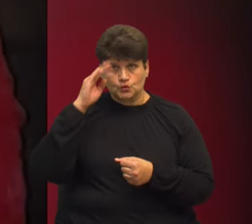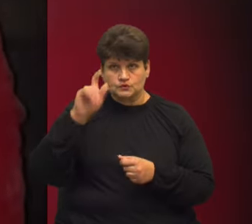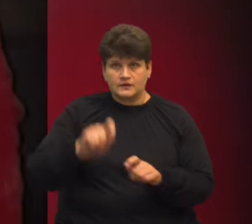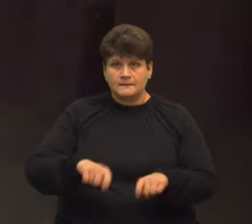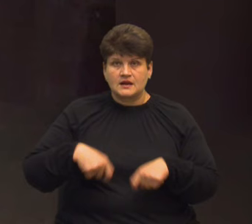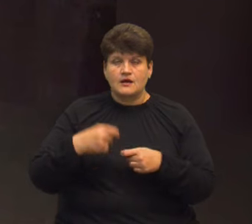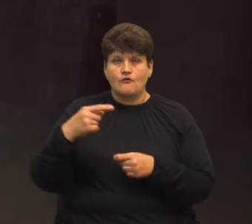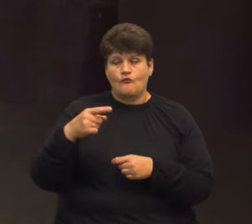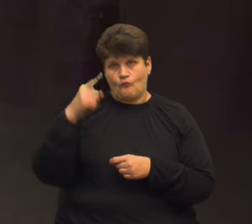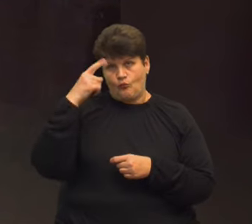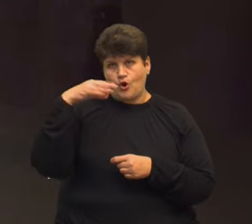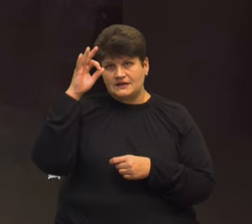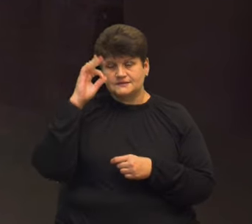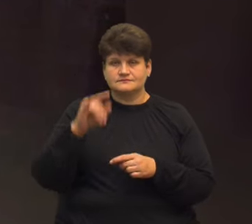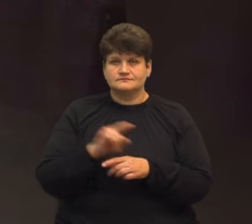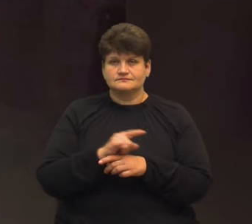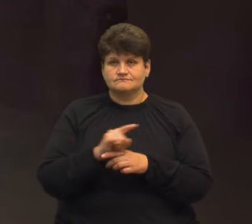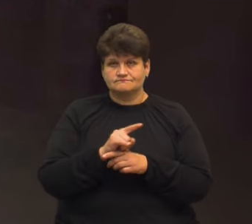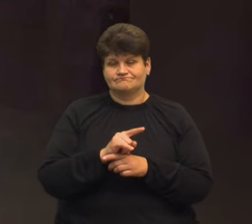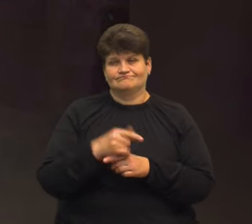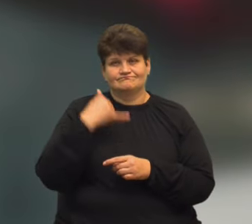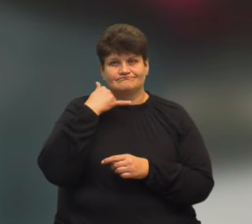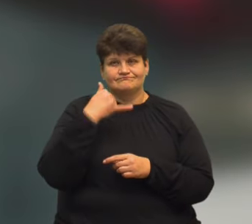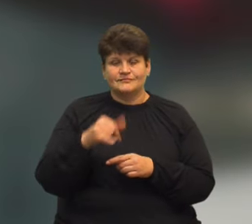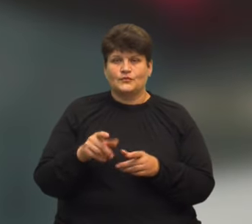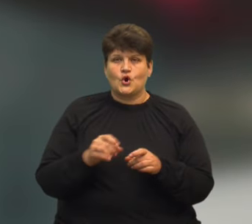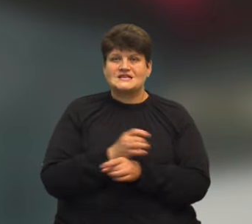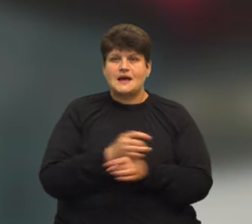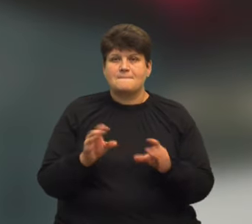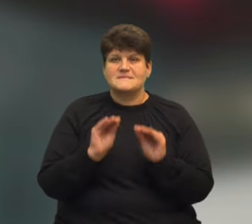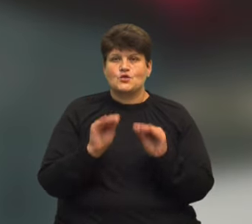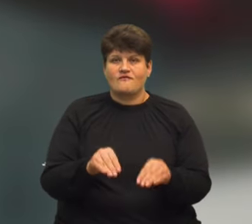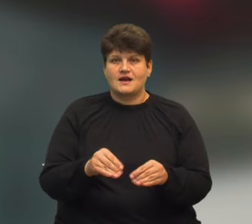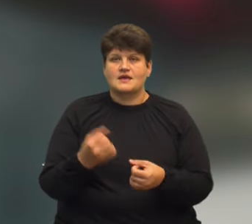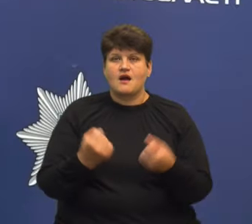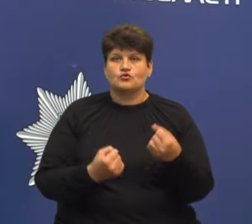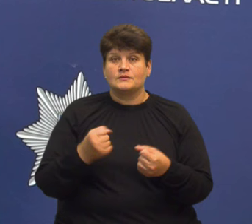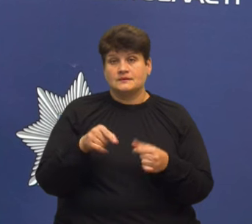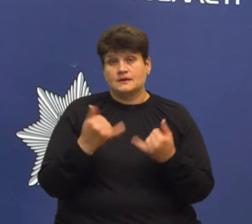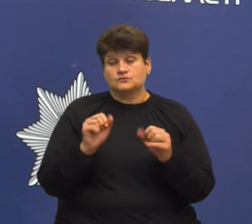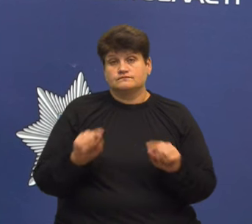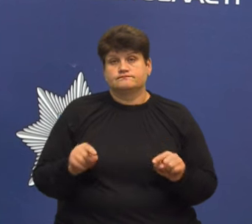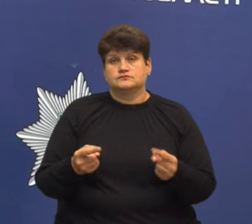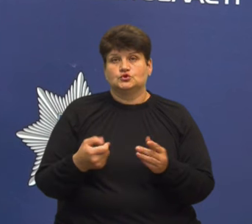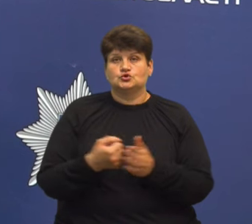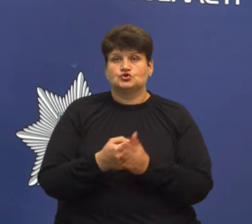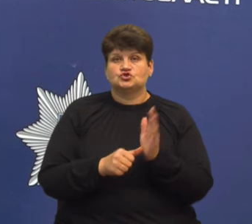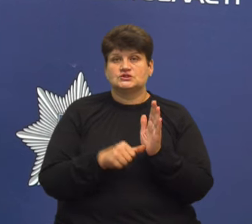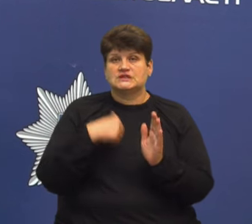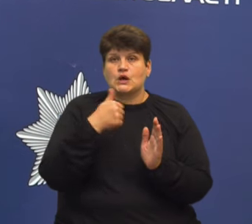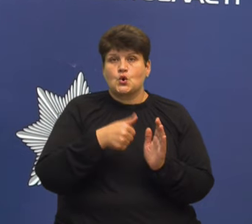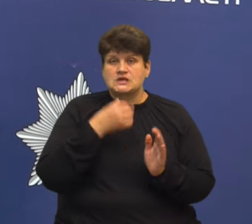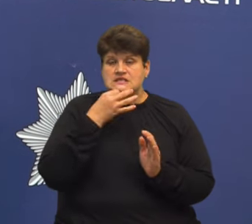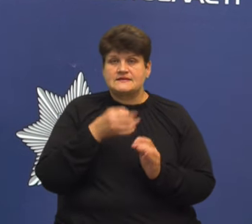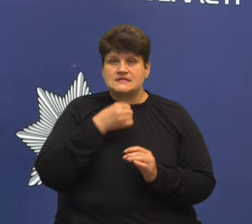поліції неправдиве повідомлення про замінування автомобіля. Тепер 40-річного жителя Копочинців можуть ув'язнити до 6 років. Про це повідомив старший